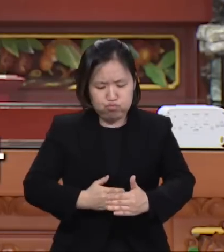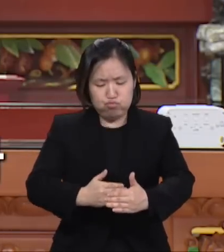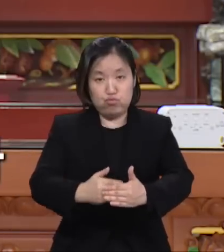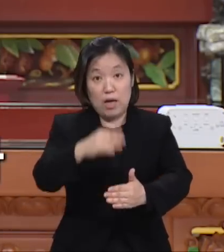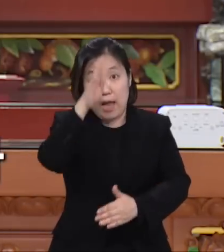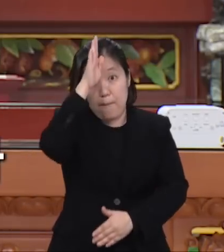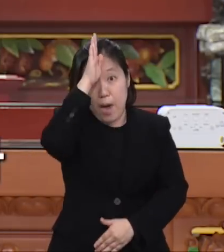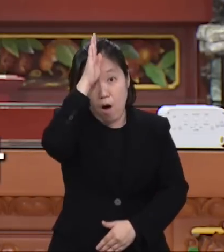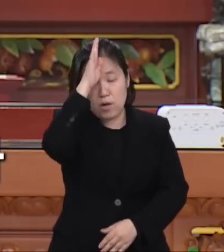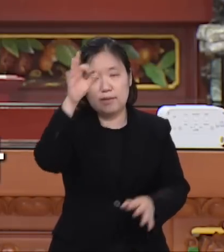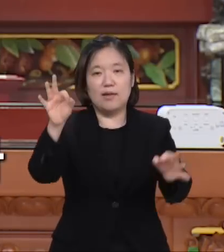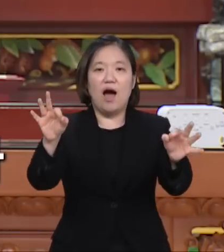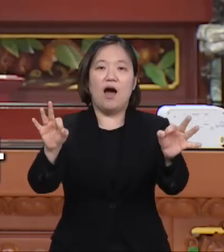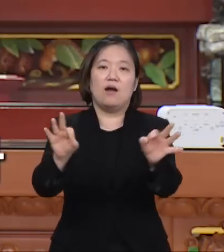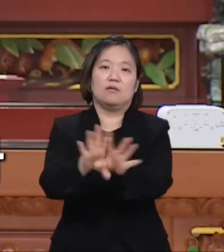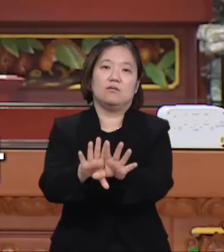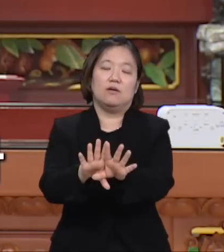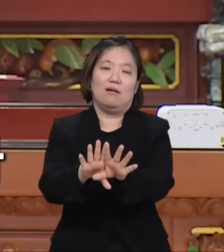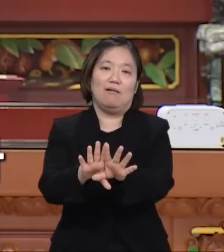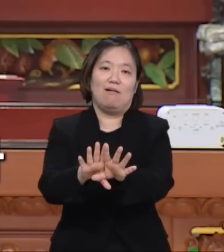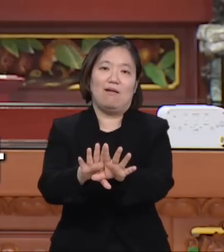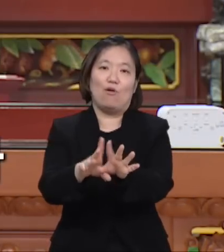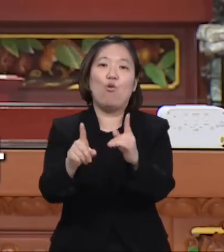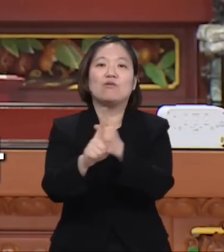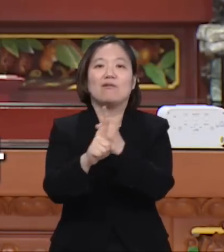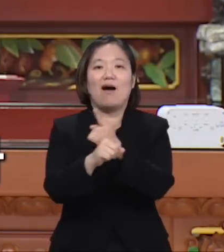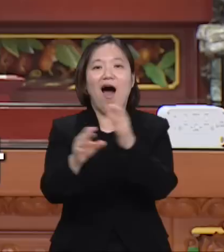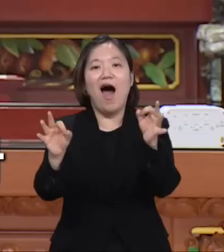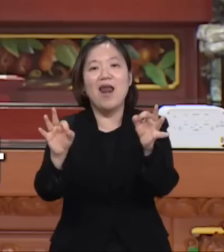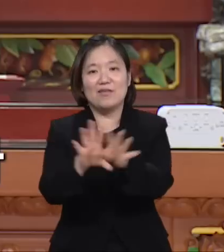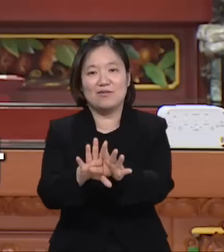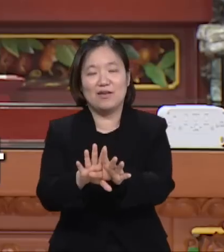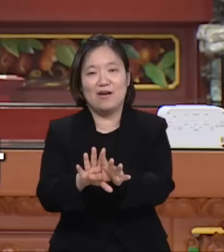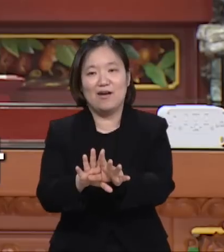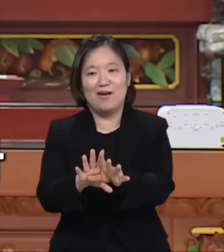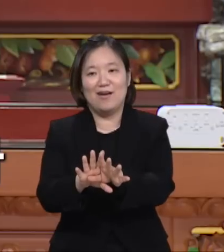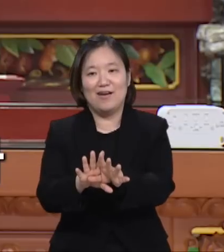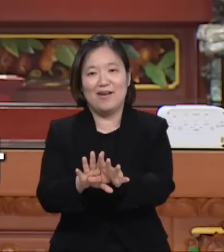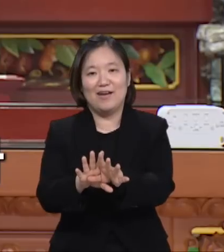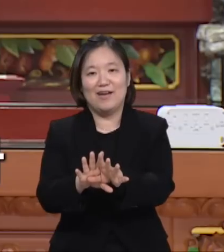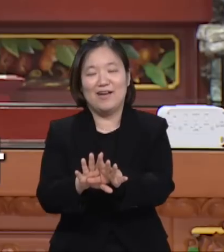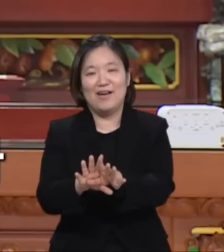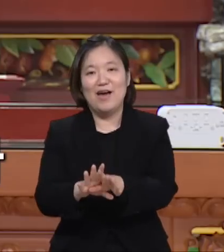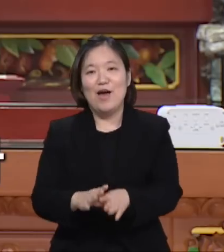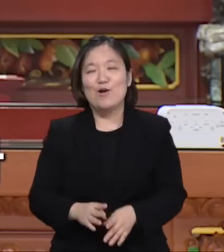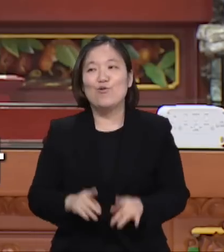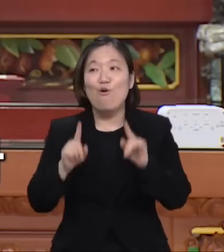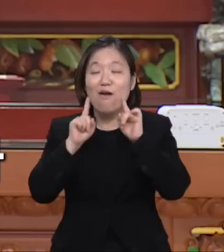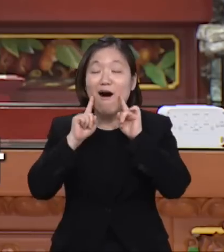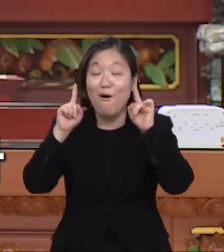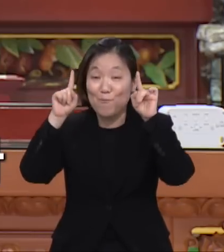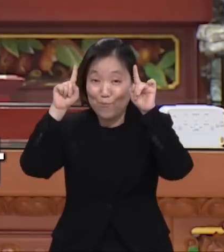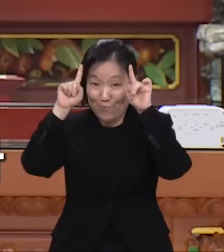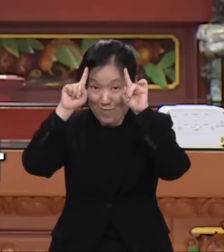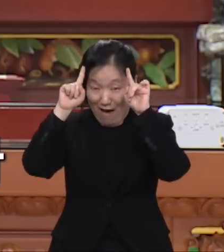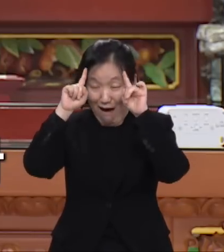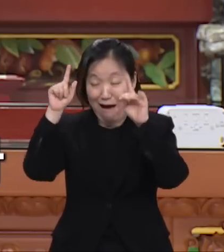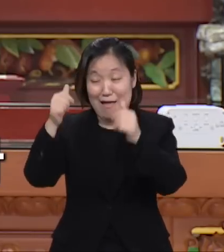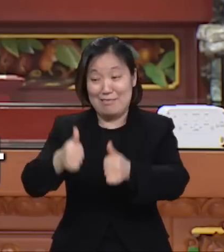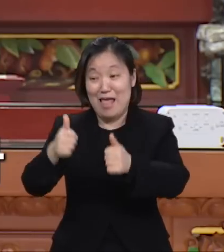병까지도 싹 사라져 버렸답니다 그리고 염라대왕을 만나고 온 그 정인자의